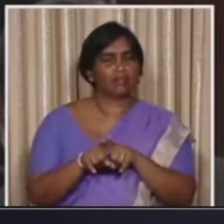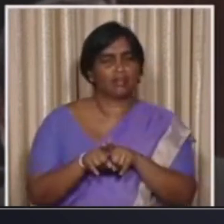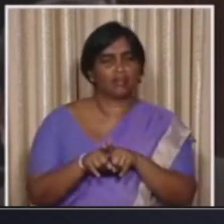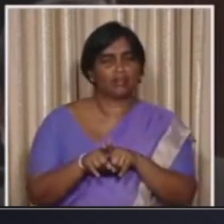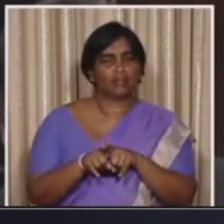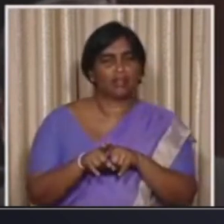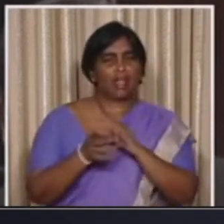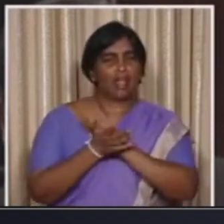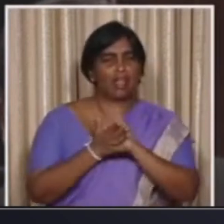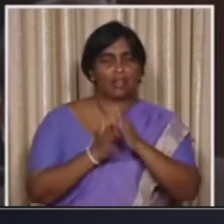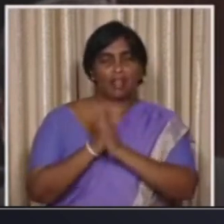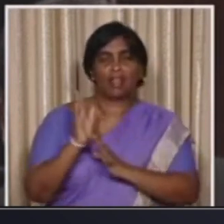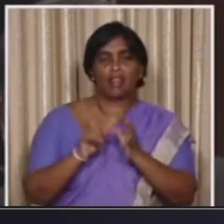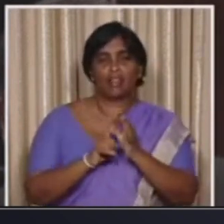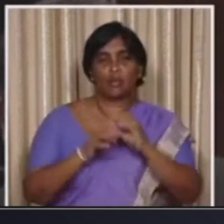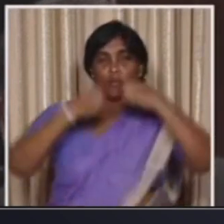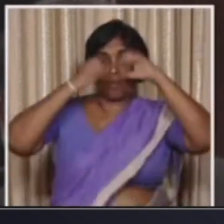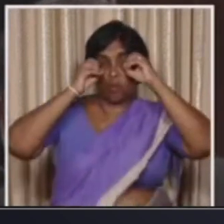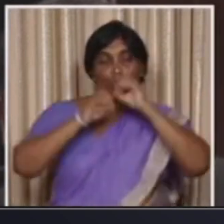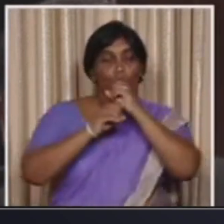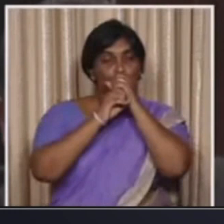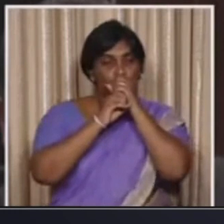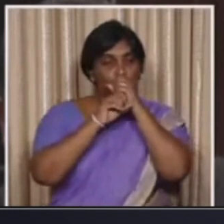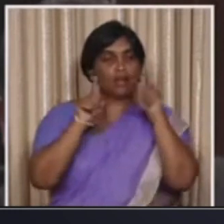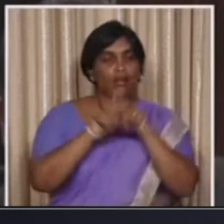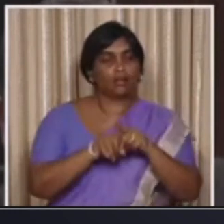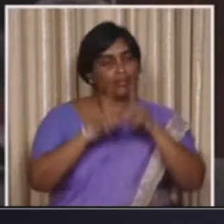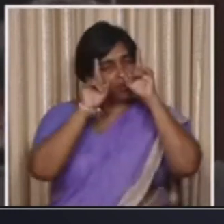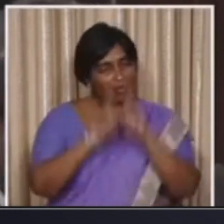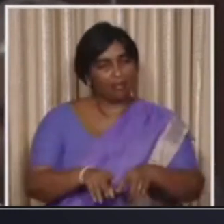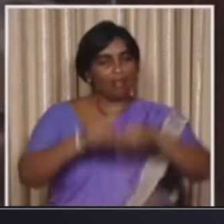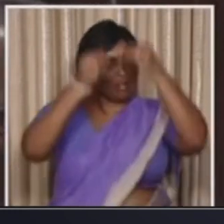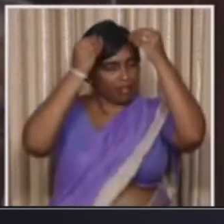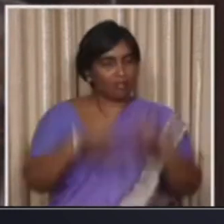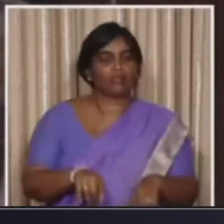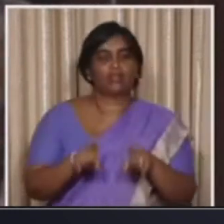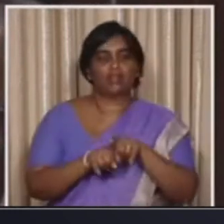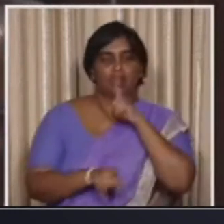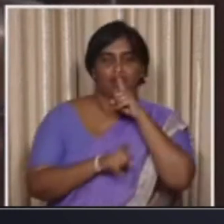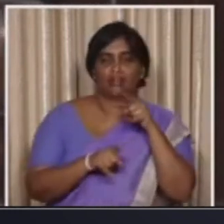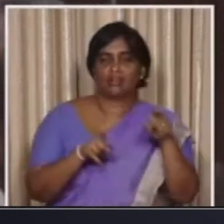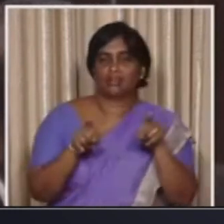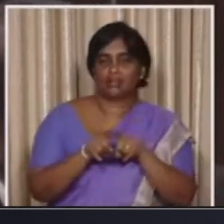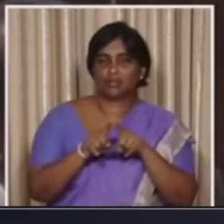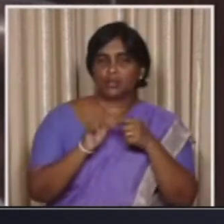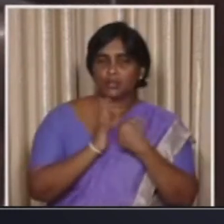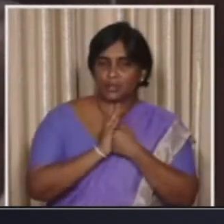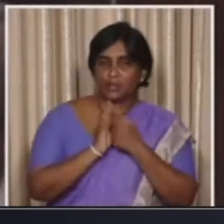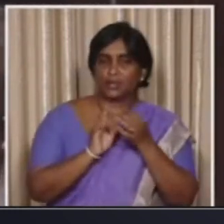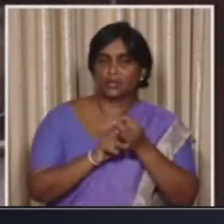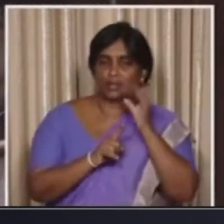අපේ හරින් මැදිතුමාගේ Google බැලුම් වගේ තමයි ඕකත් එක පිට කඩාගෙන වැඩන කතාවක් ඒසා ගරු